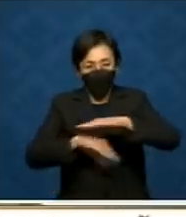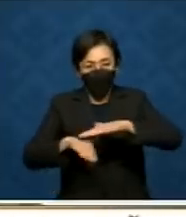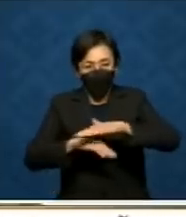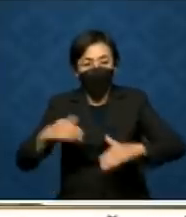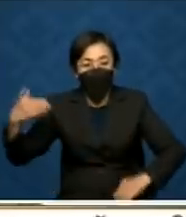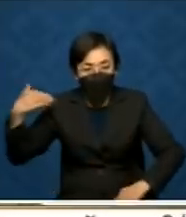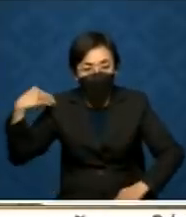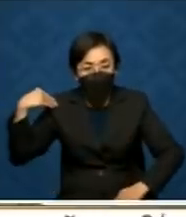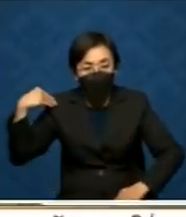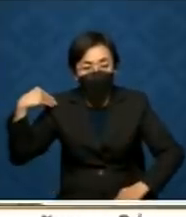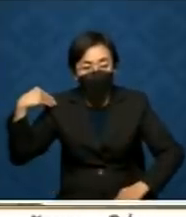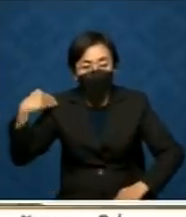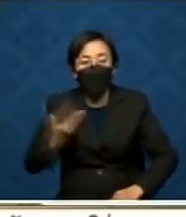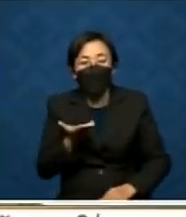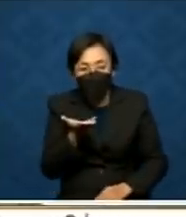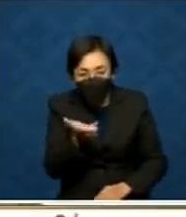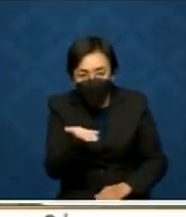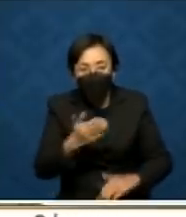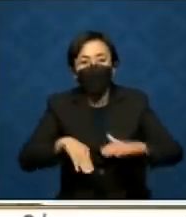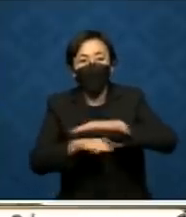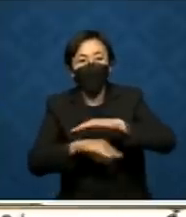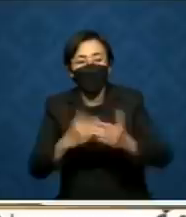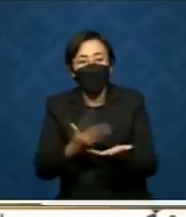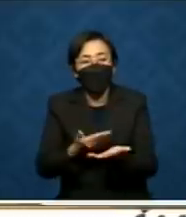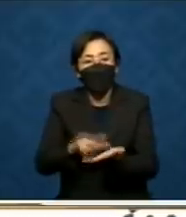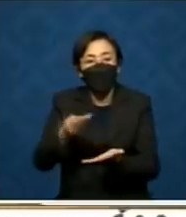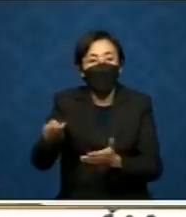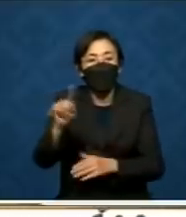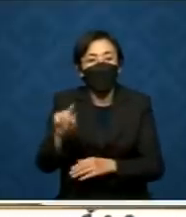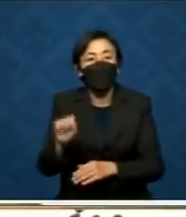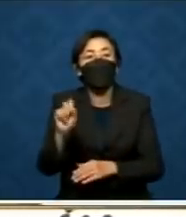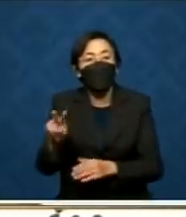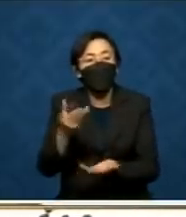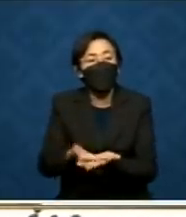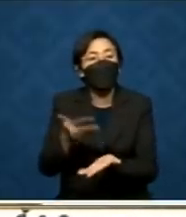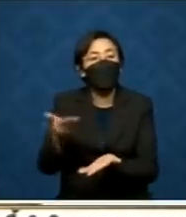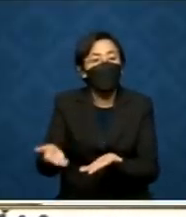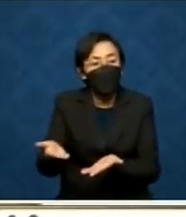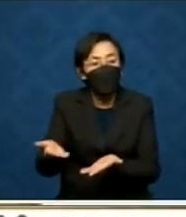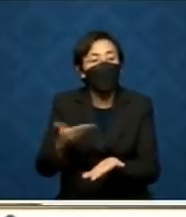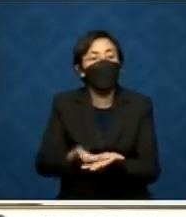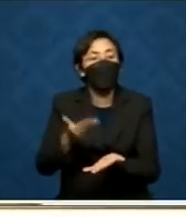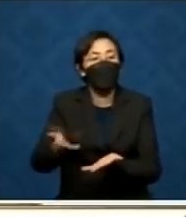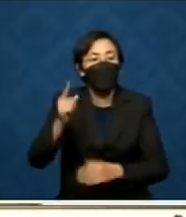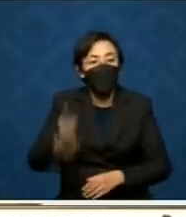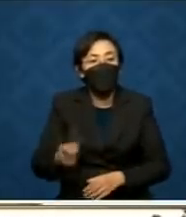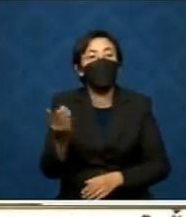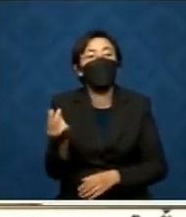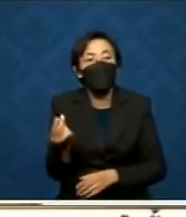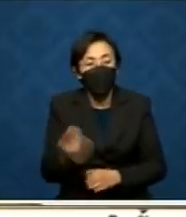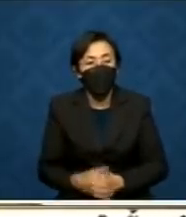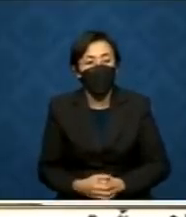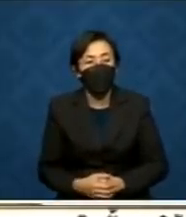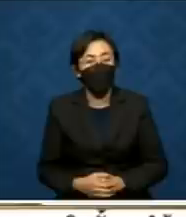ไหมผมขอหลักฐานที่คุณจ่ายเงินให้ชิโนแบบถ้าคุณจ่ายจริงเท่าไหร่อ่ะข้อ